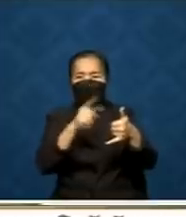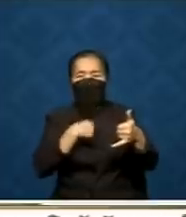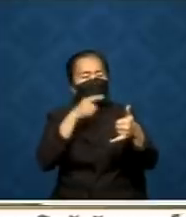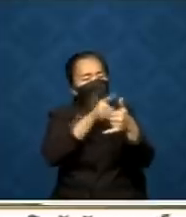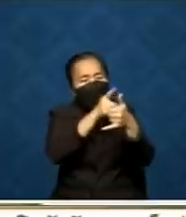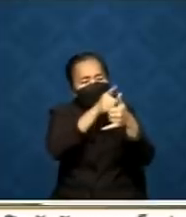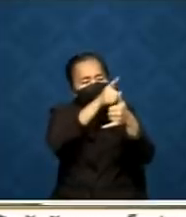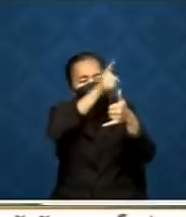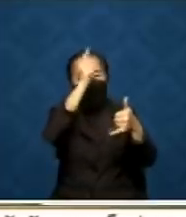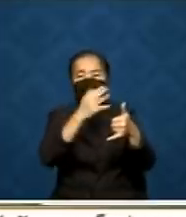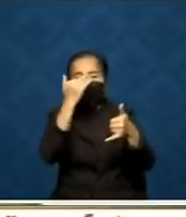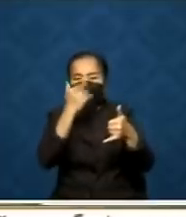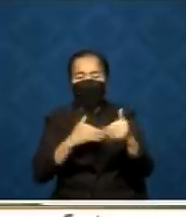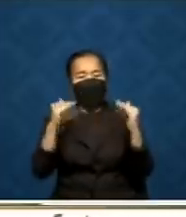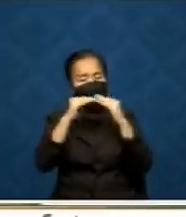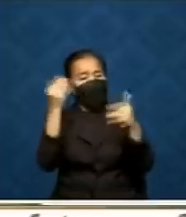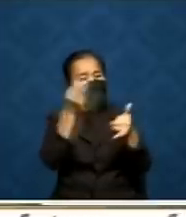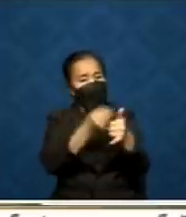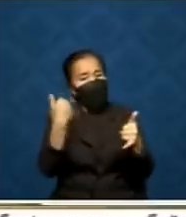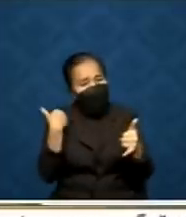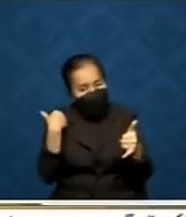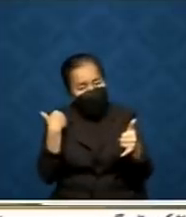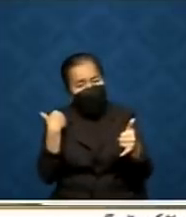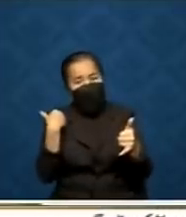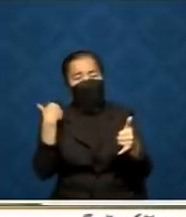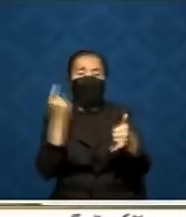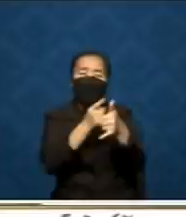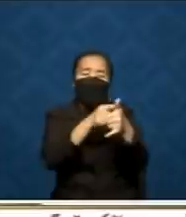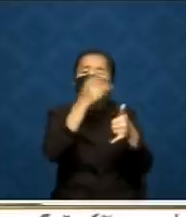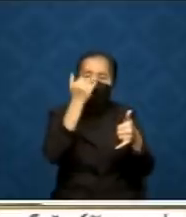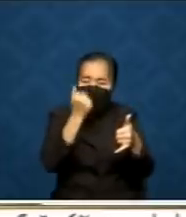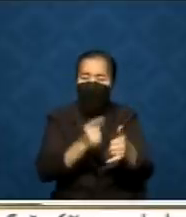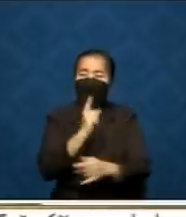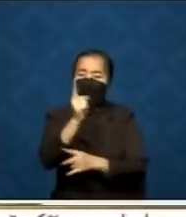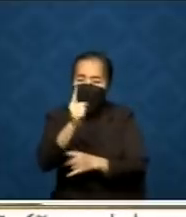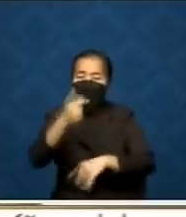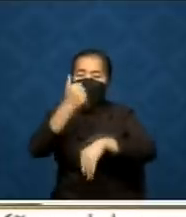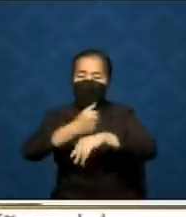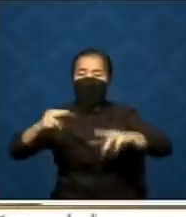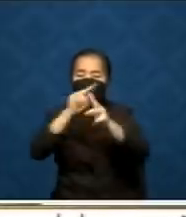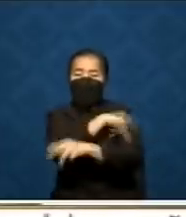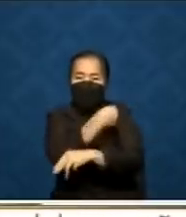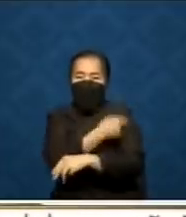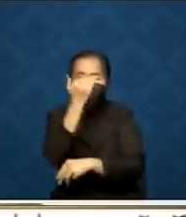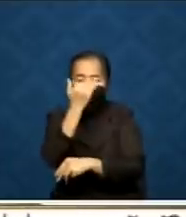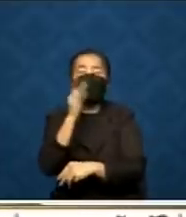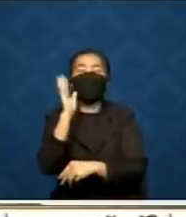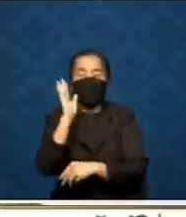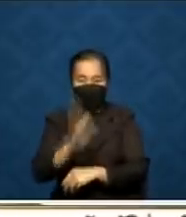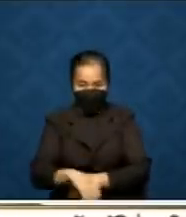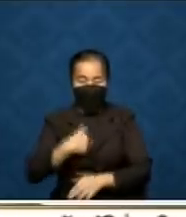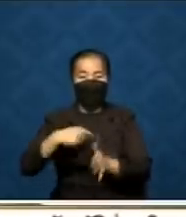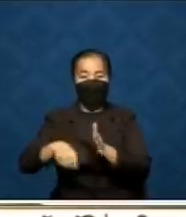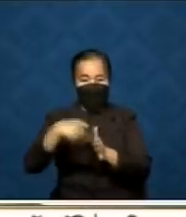30ชั่วโมงให้ความเป็นธรรมทานไหมเล่นงานกั้นอนุทินทำไมเอาและก็จะบอกแต่